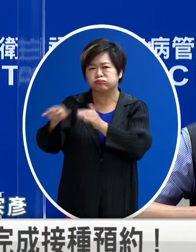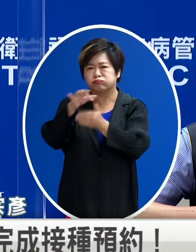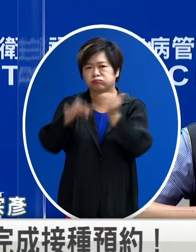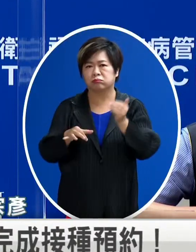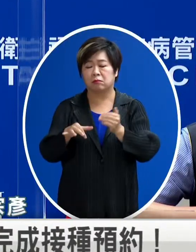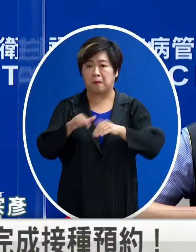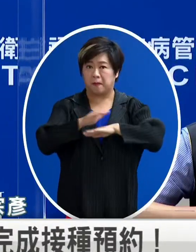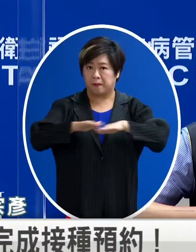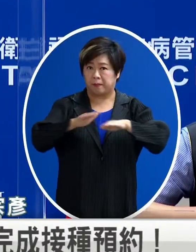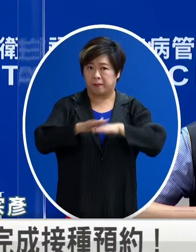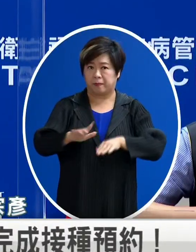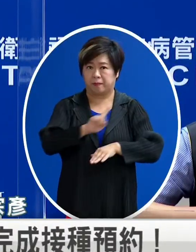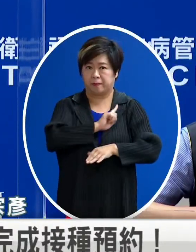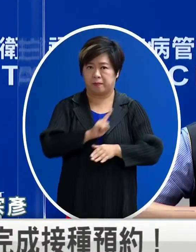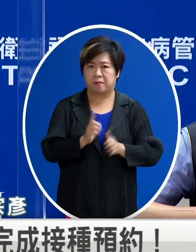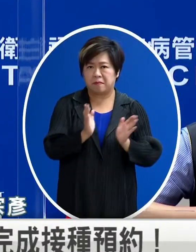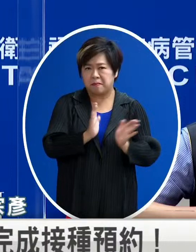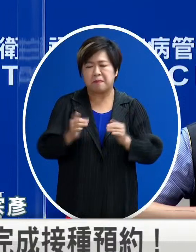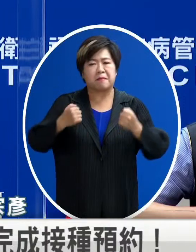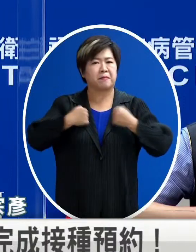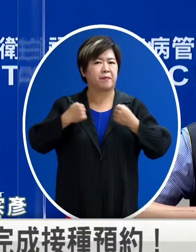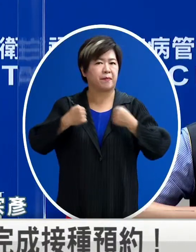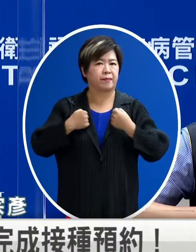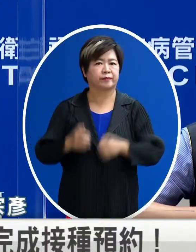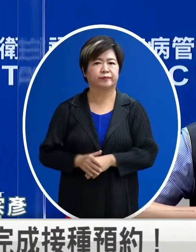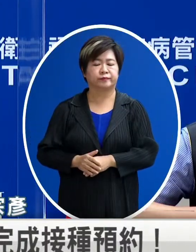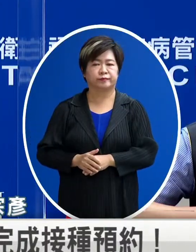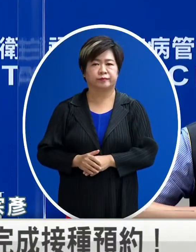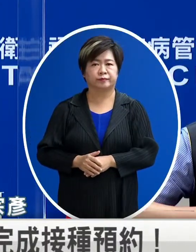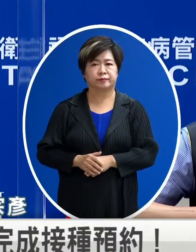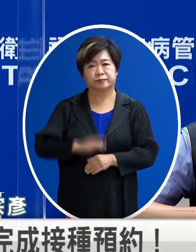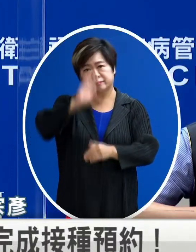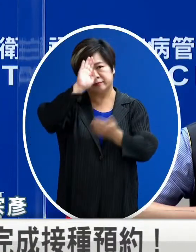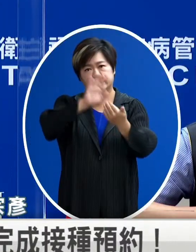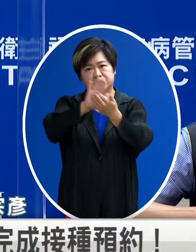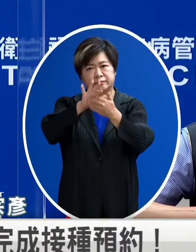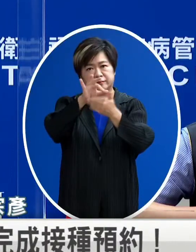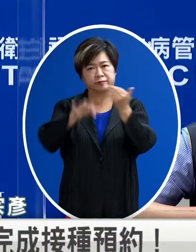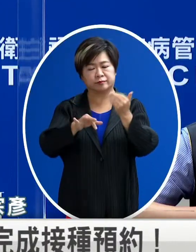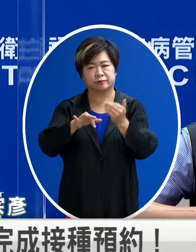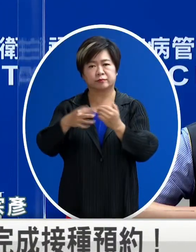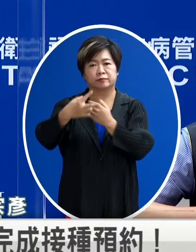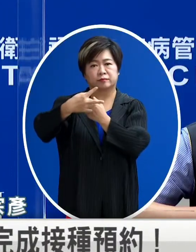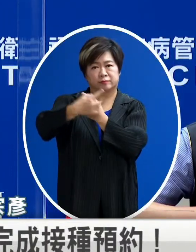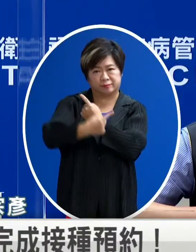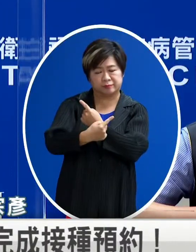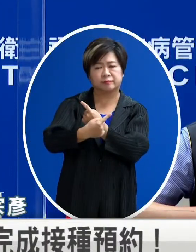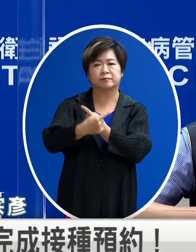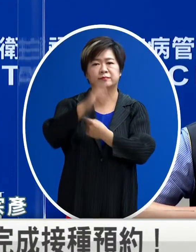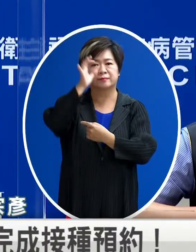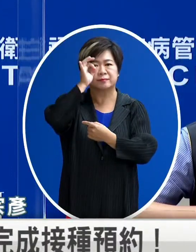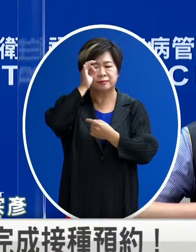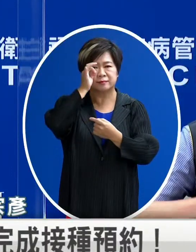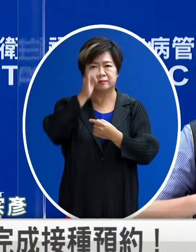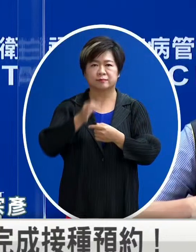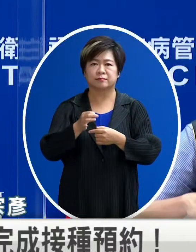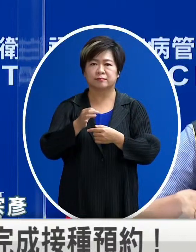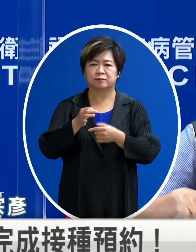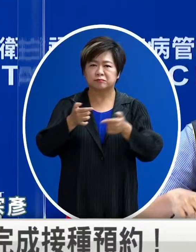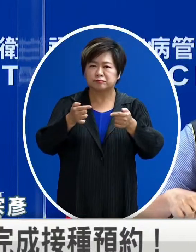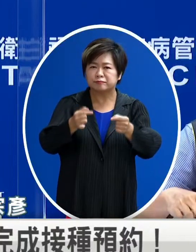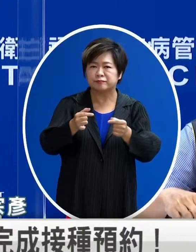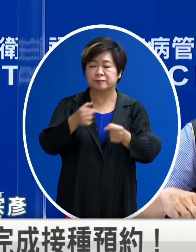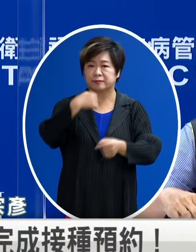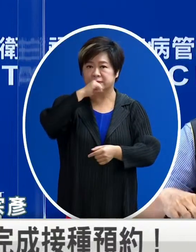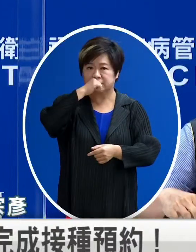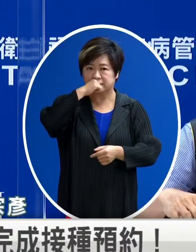要多做一些演练那另外降级的部分，我们指挥中心都会持续依照疫情的状况，无论是国